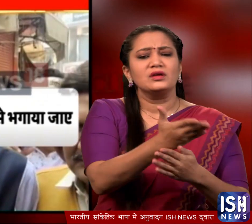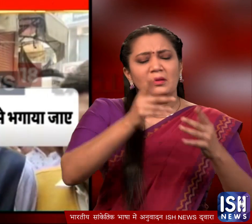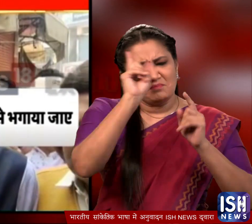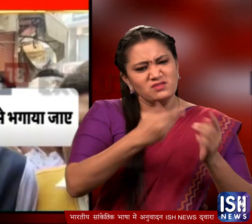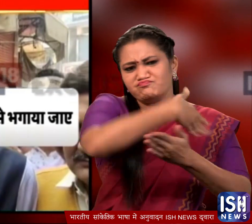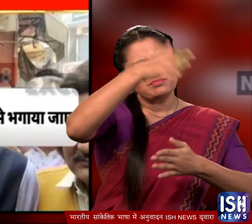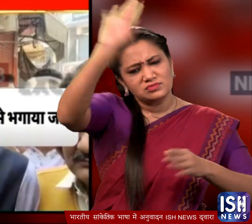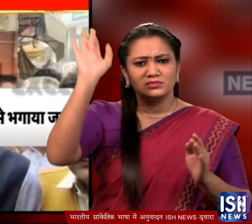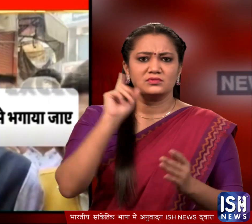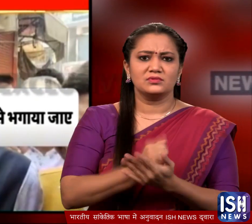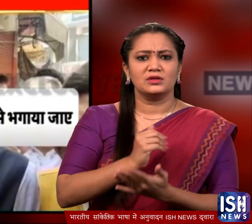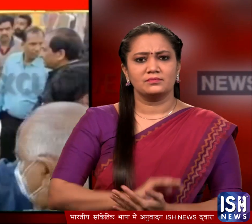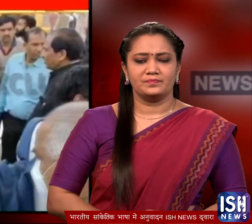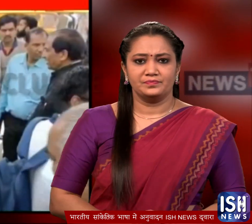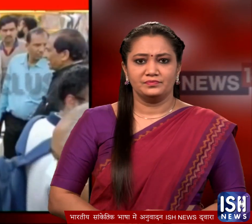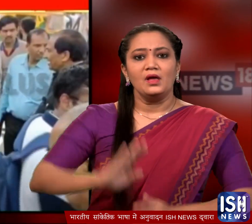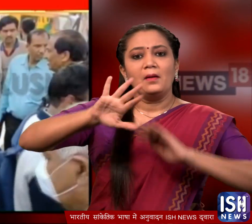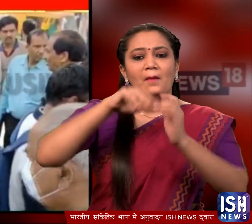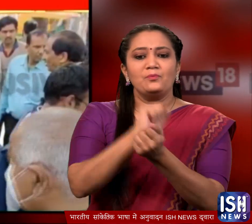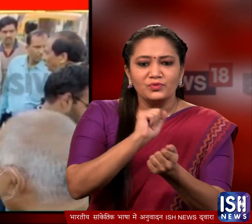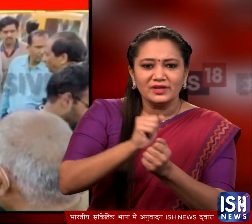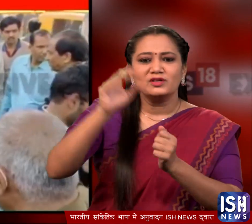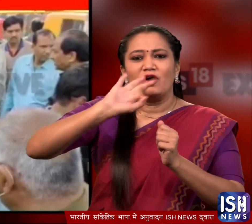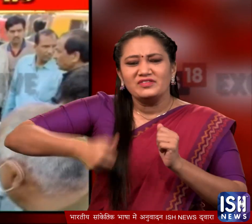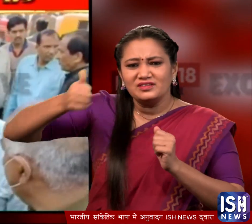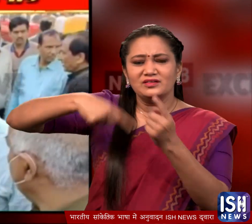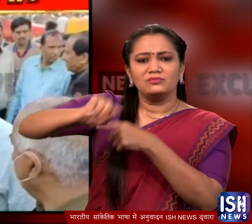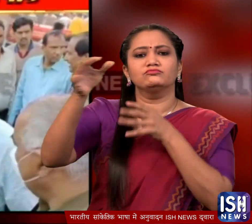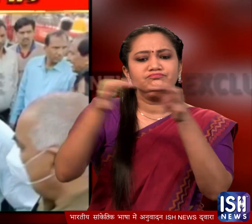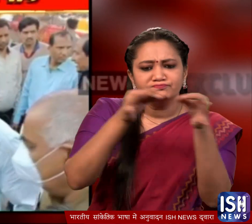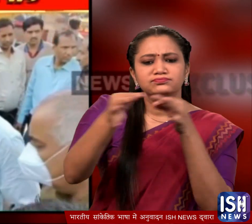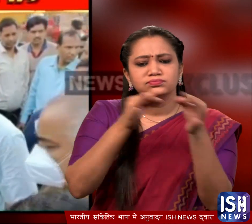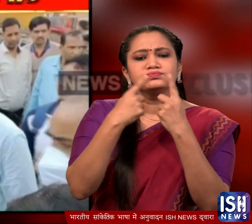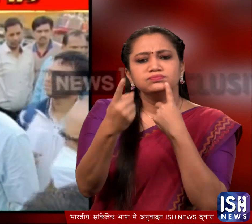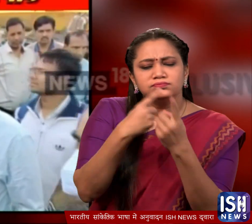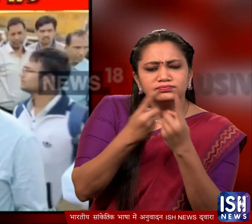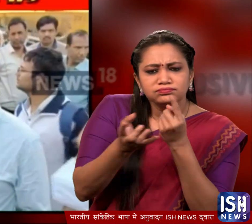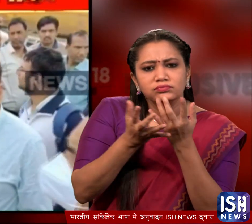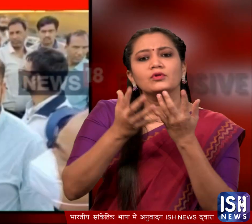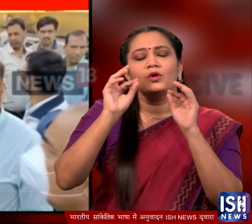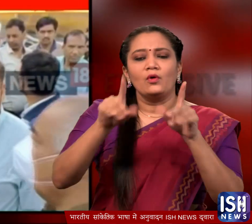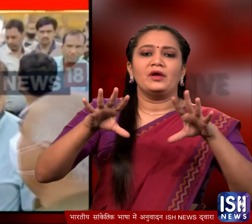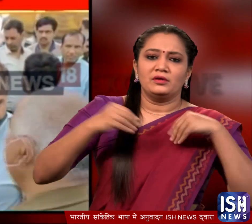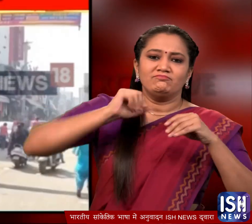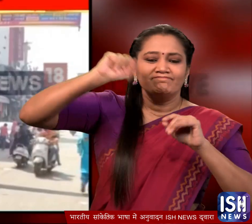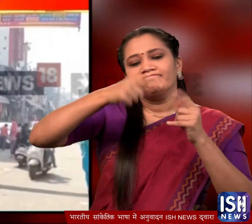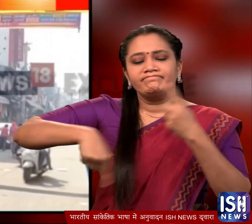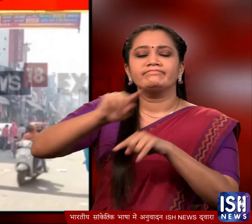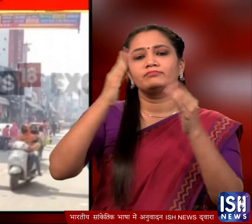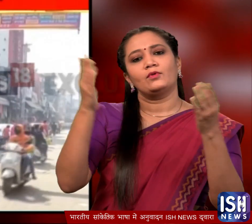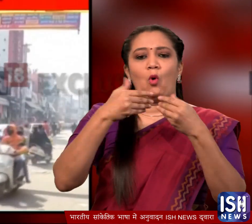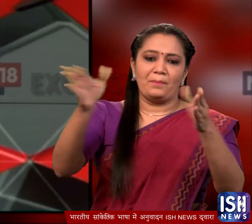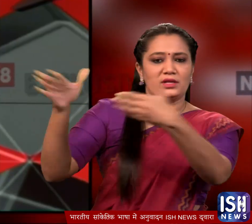इनको यहां से भगाया जाए। हालांकि बाद में पुलिस और प्रशासन के अधिकारियों के समझाने के बाद प्रदर्शनकारी बाजार खोलने के लिए राजी